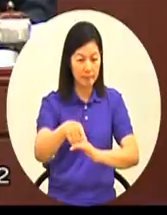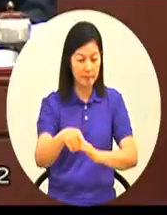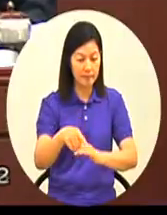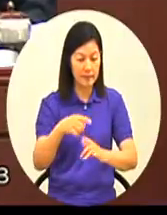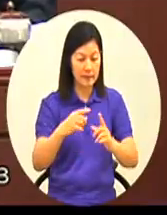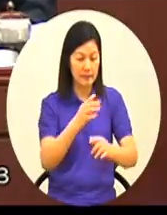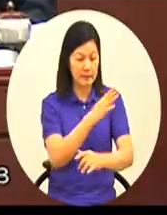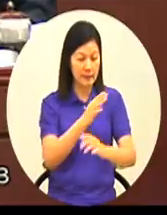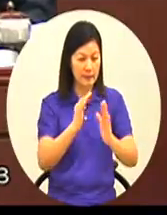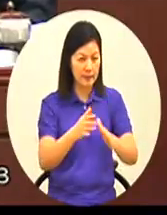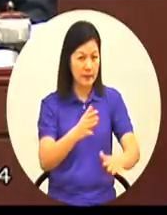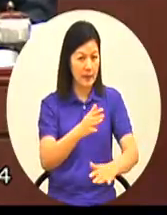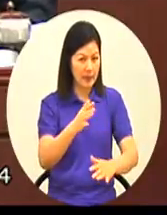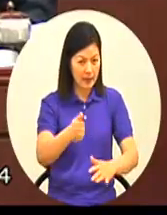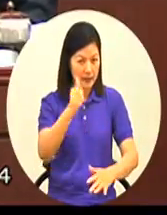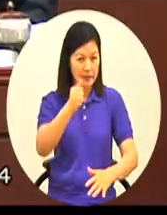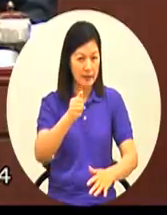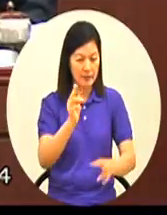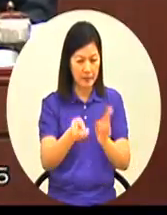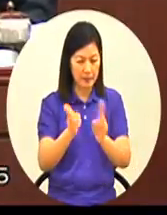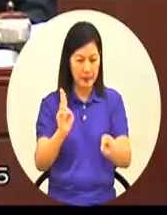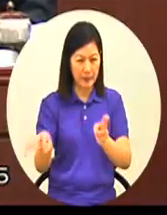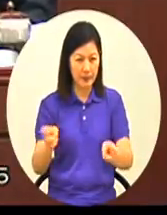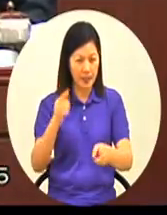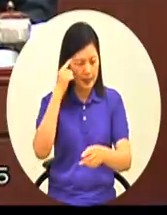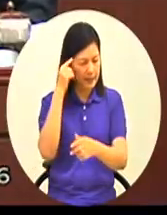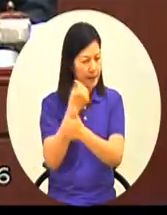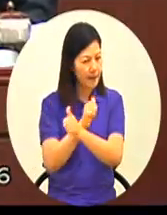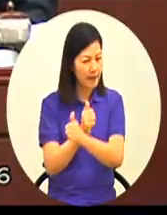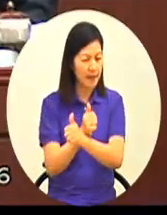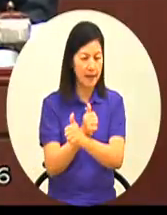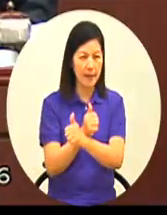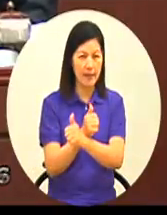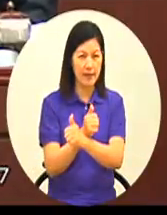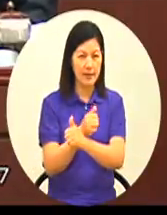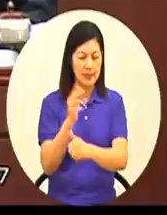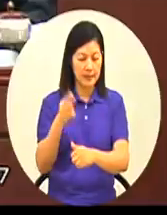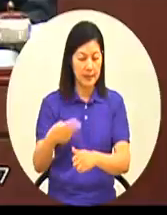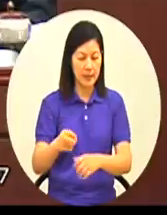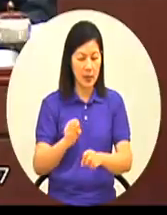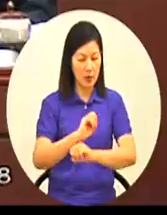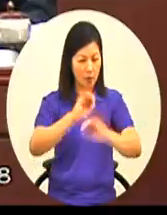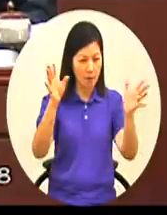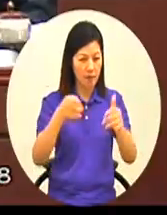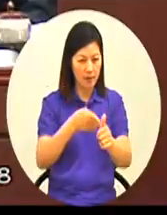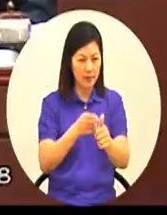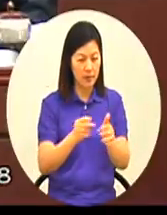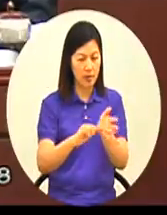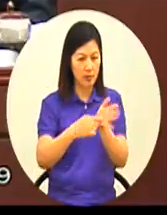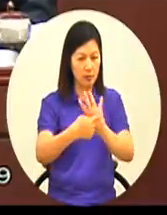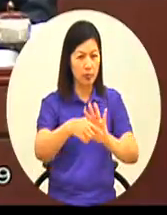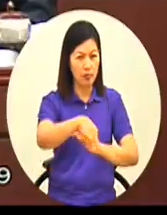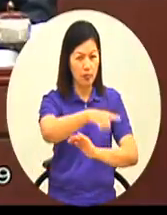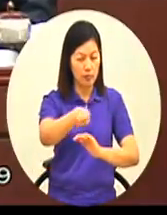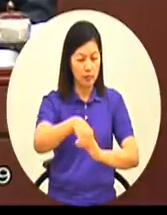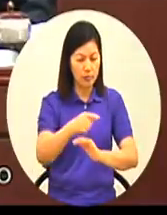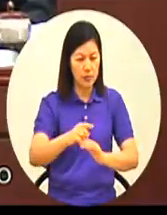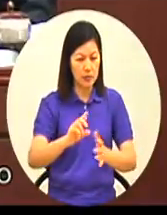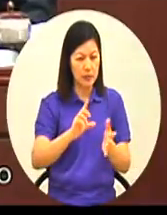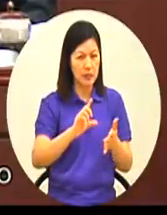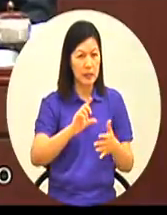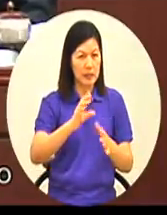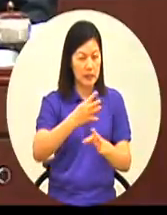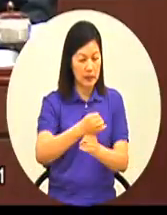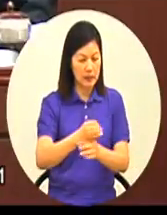场有指示，就是说我们有在考虑是不是能够把这个光雕秀能够变成一个定期的一个展